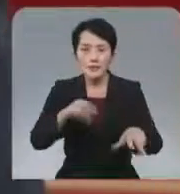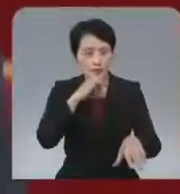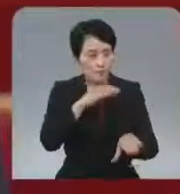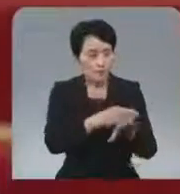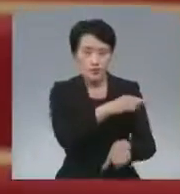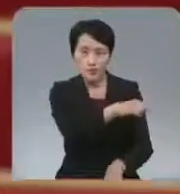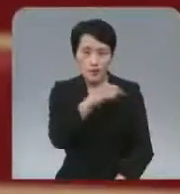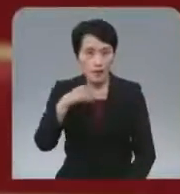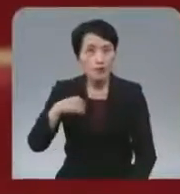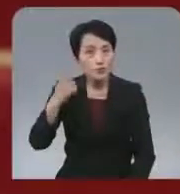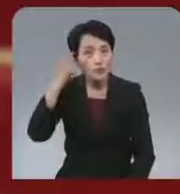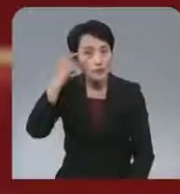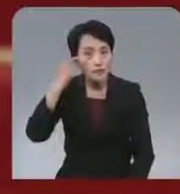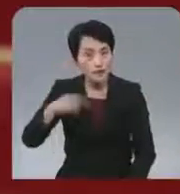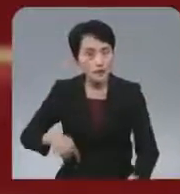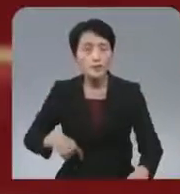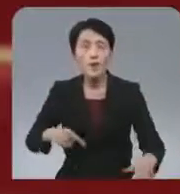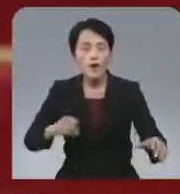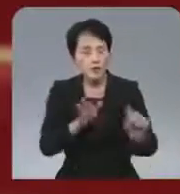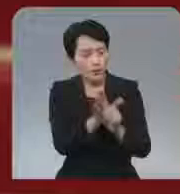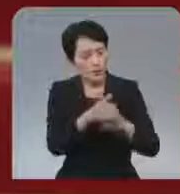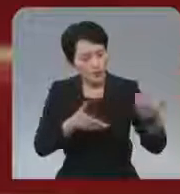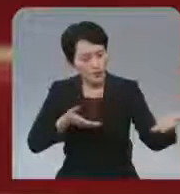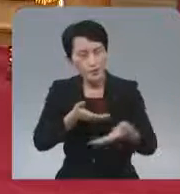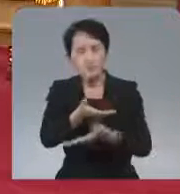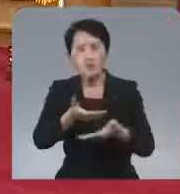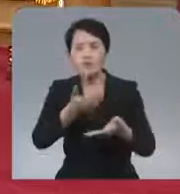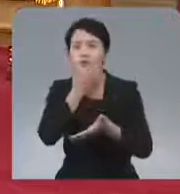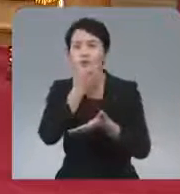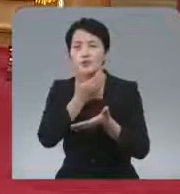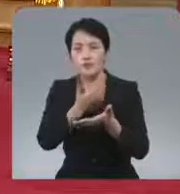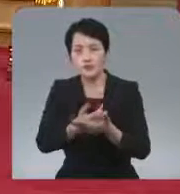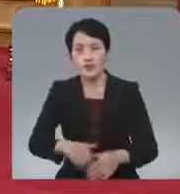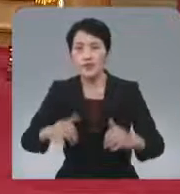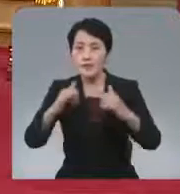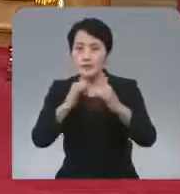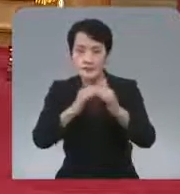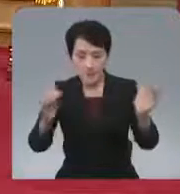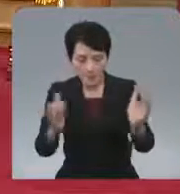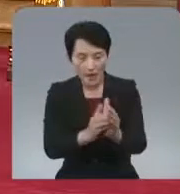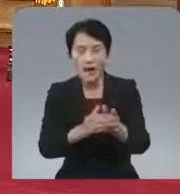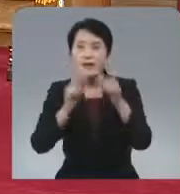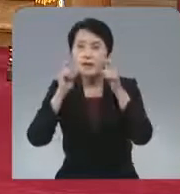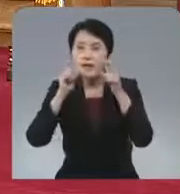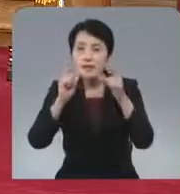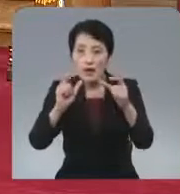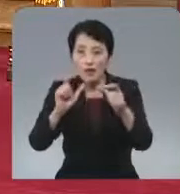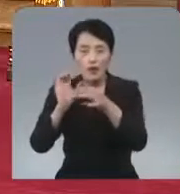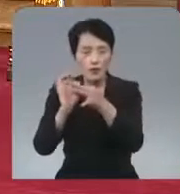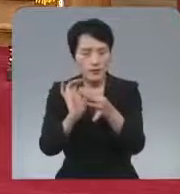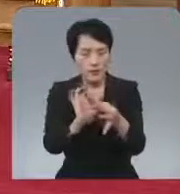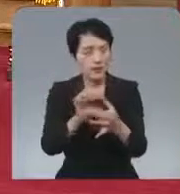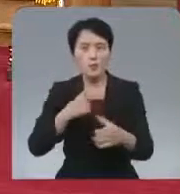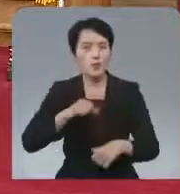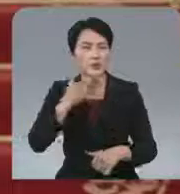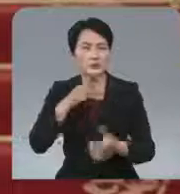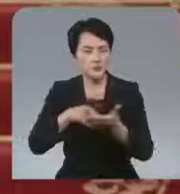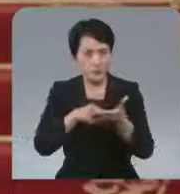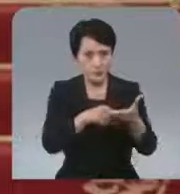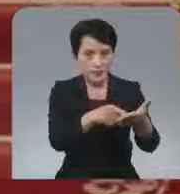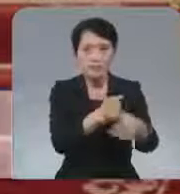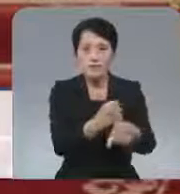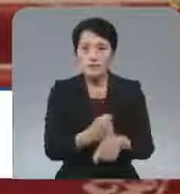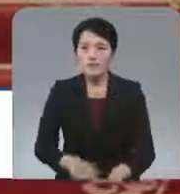未尽，南北的决心与合作比任何时候都更为重要，将继续推动中战宣言。文在寅表